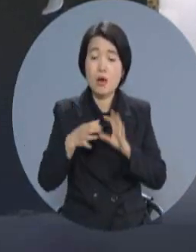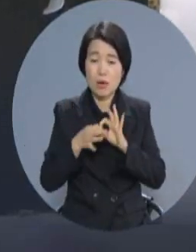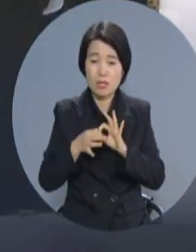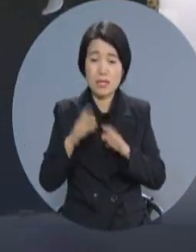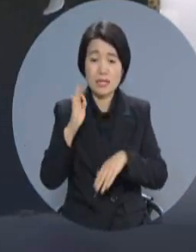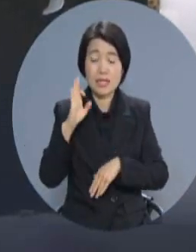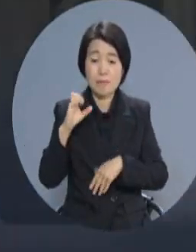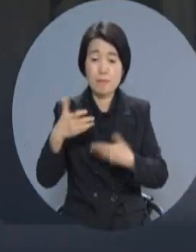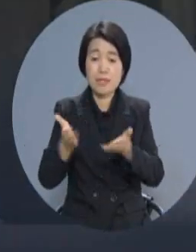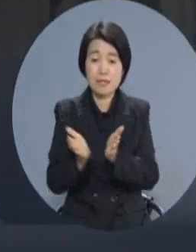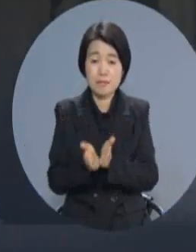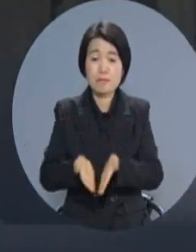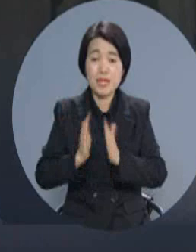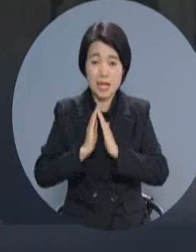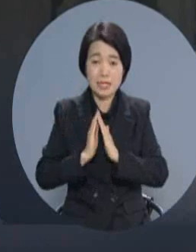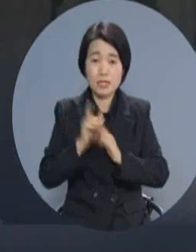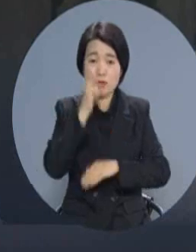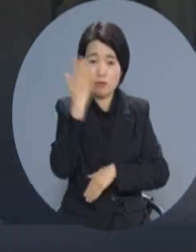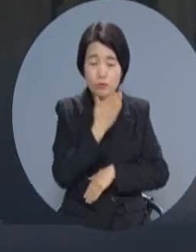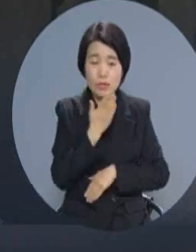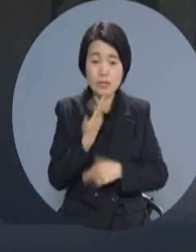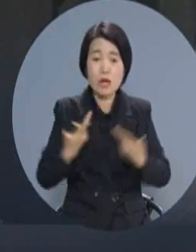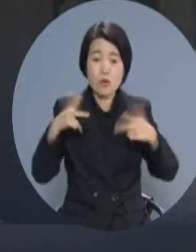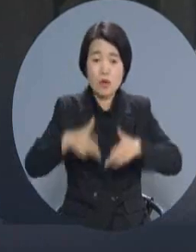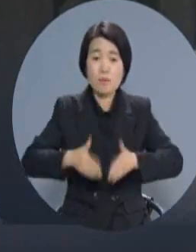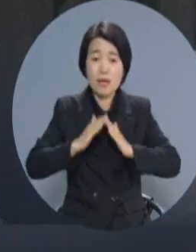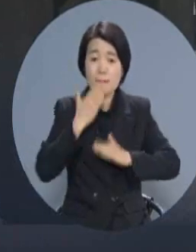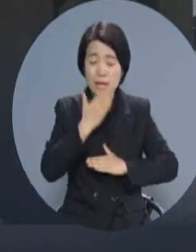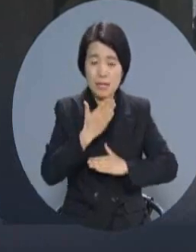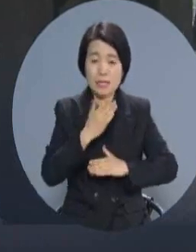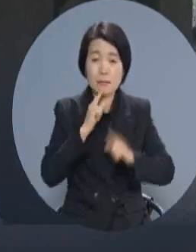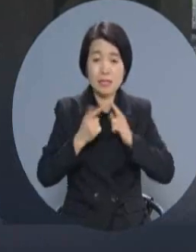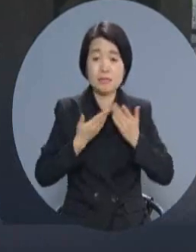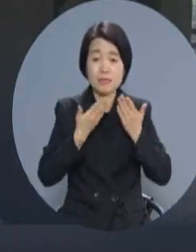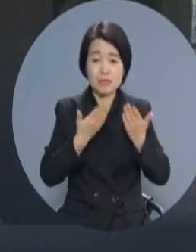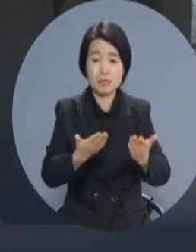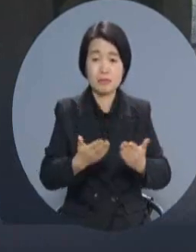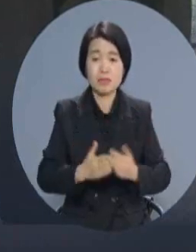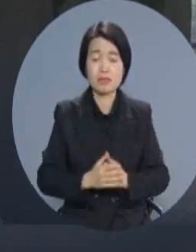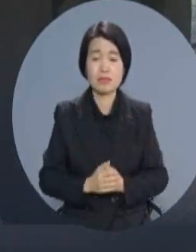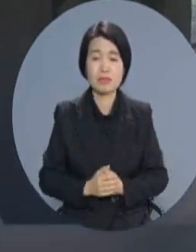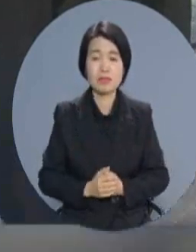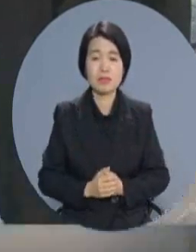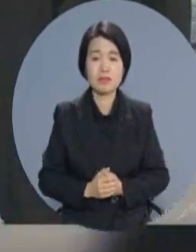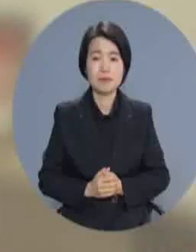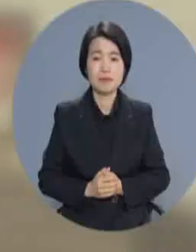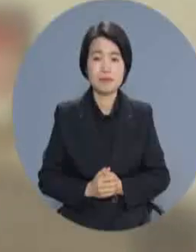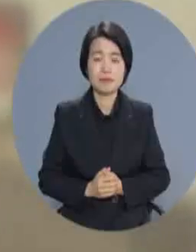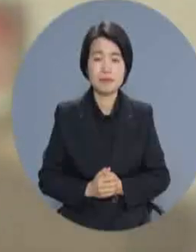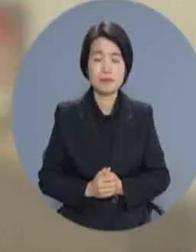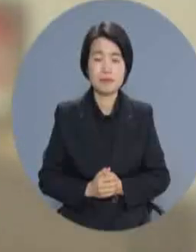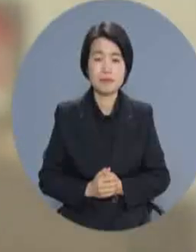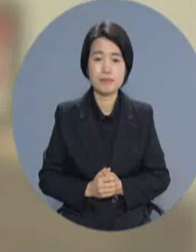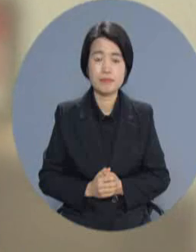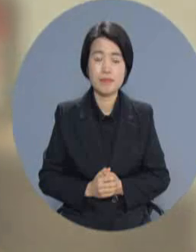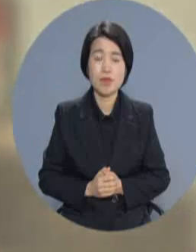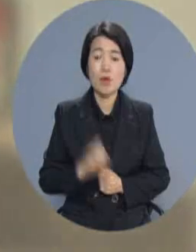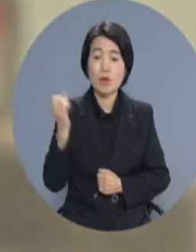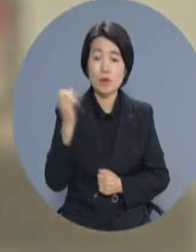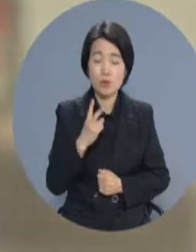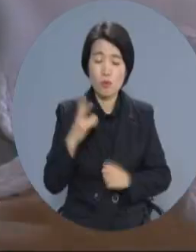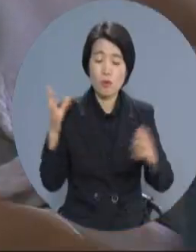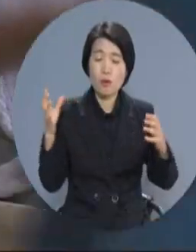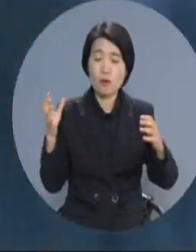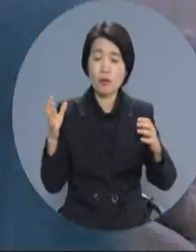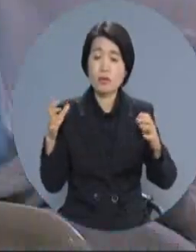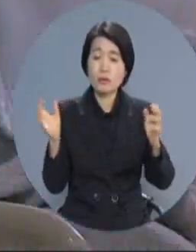TF를 만들어가지고 여수에서 평화공원 조성을 할 수 있도록 해야 된다 이 말씀을 드리고요. 이 밖에도